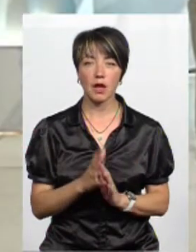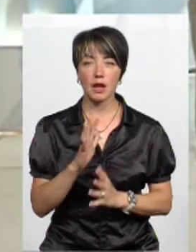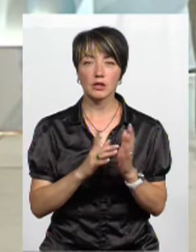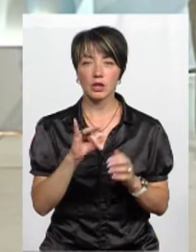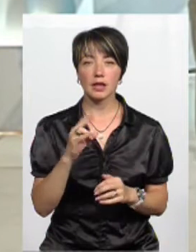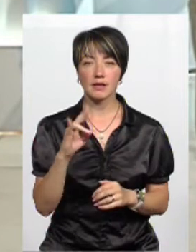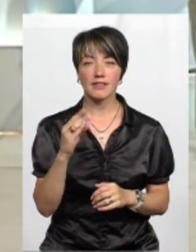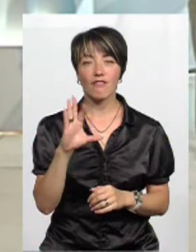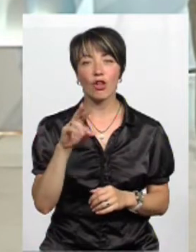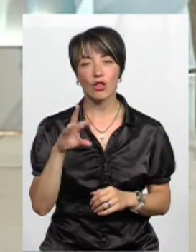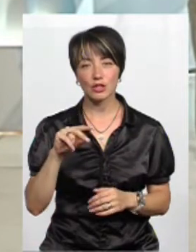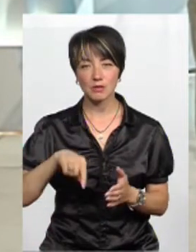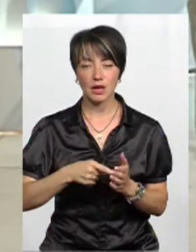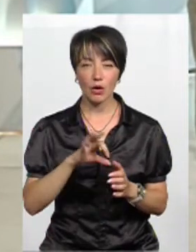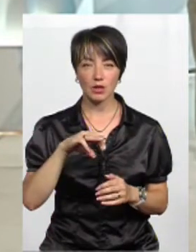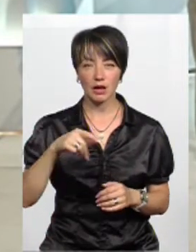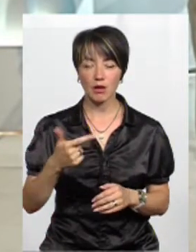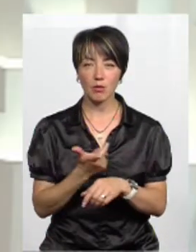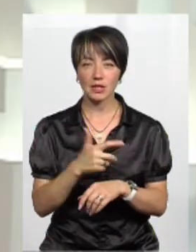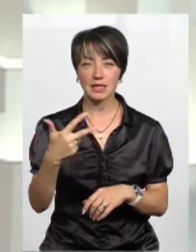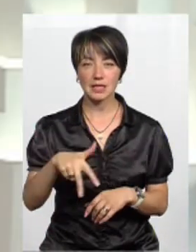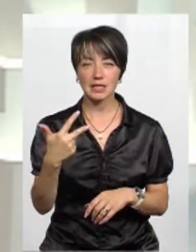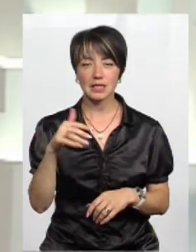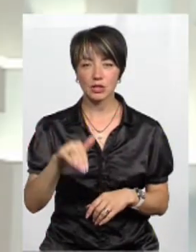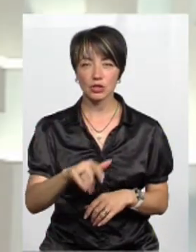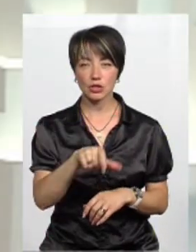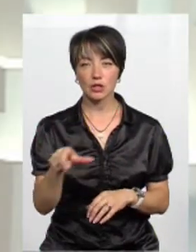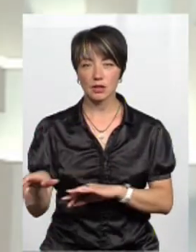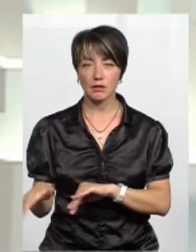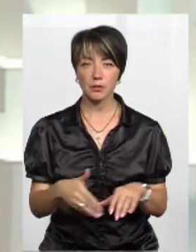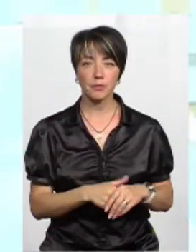Лісогринівецька. Волочиська міська ОТГ, там понад 33